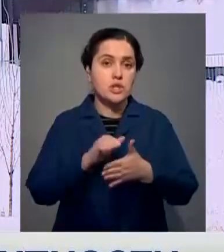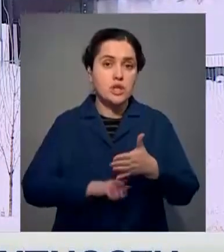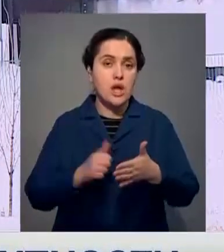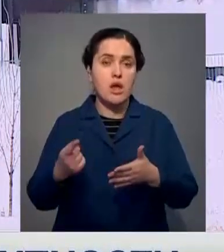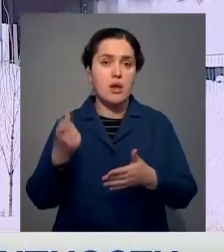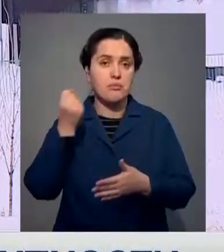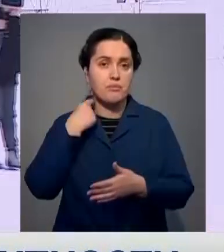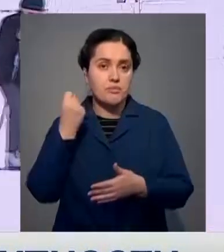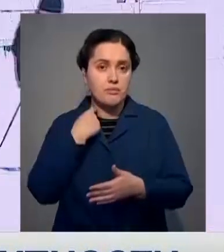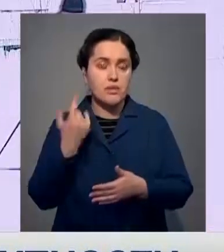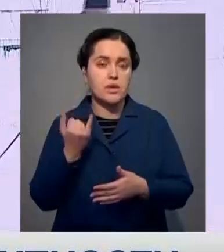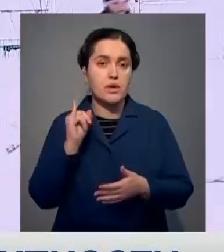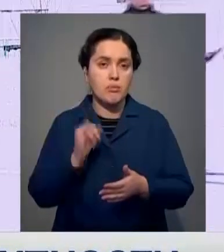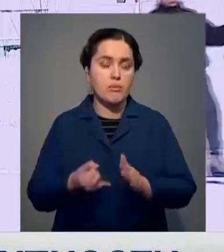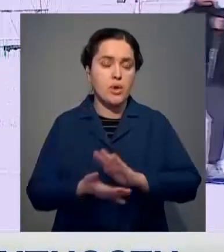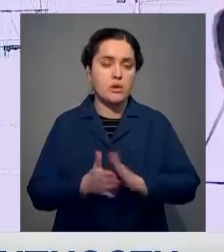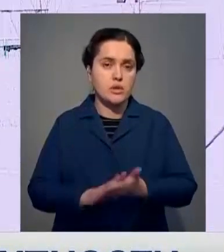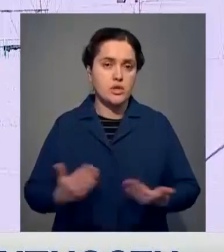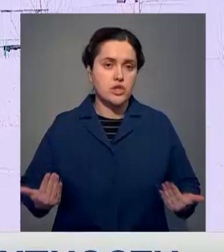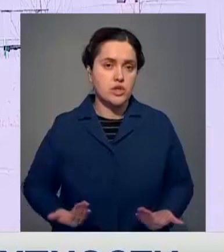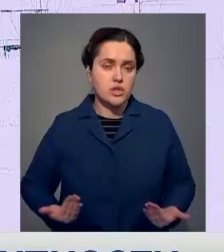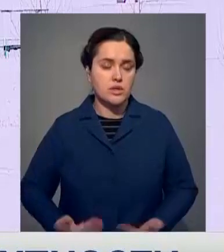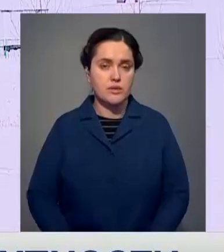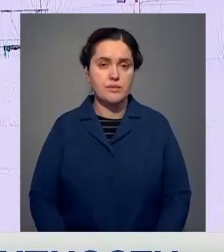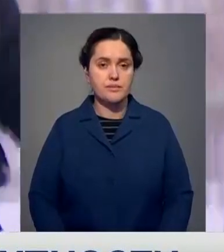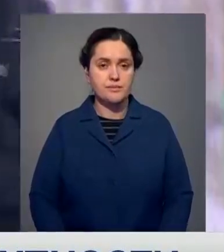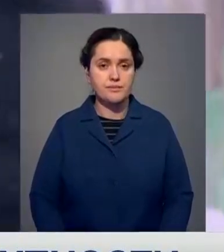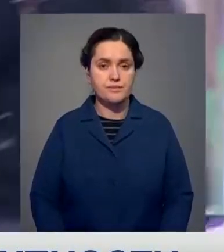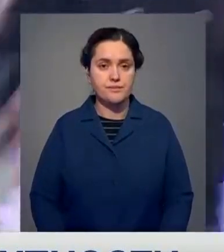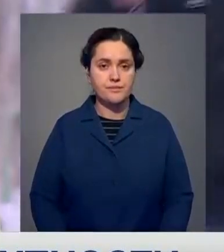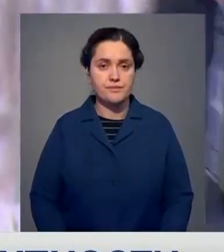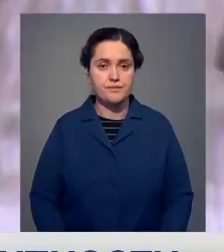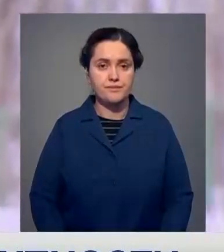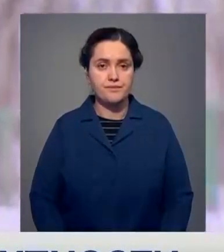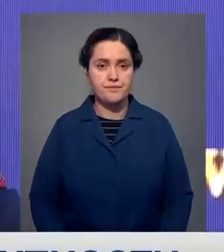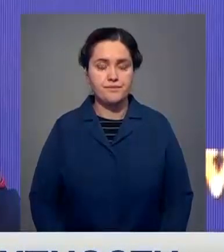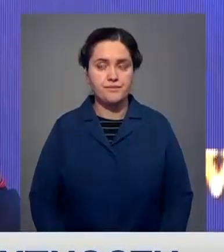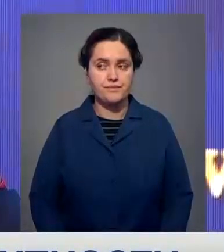причинами становятся злоупотребление алкоголем и неблагоприятные бытовые условия.